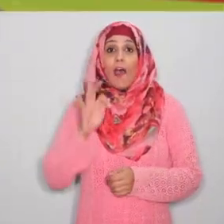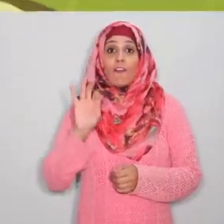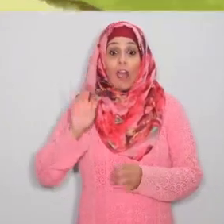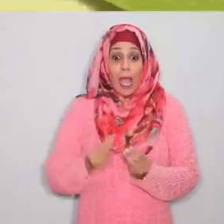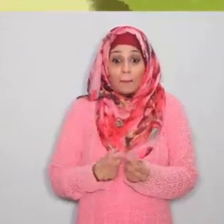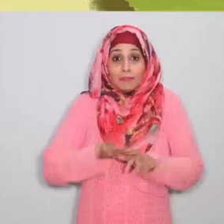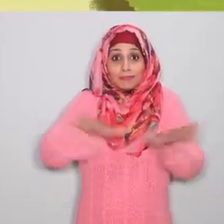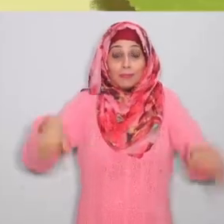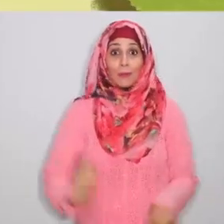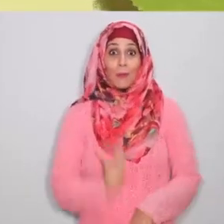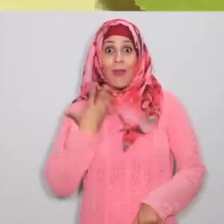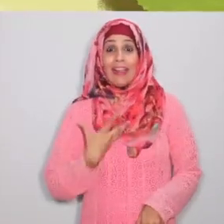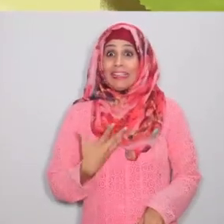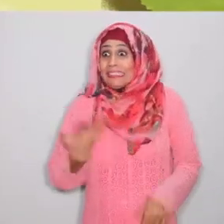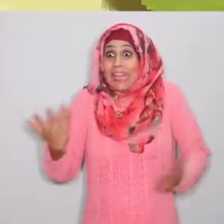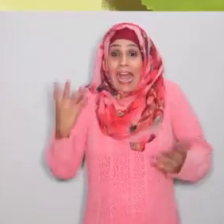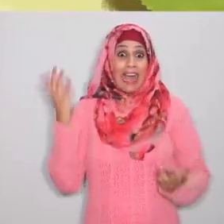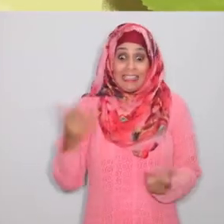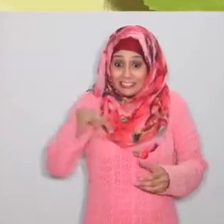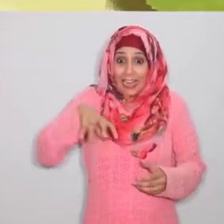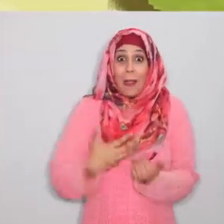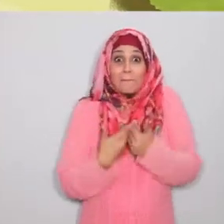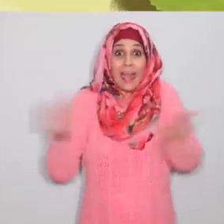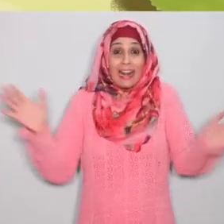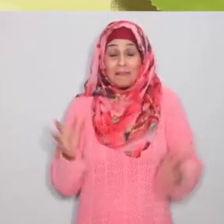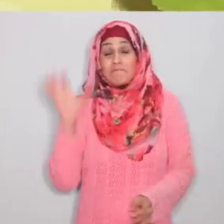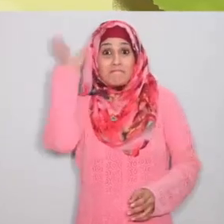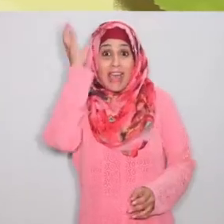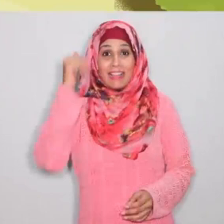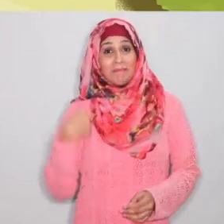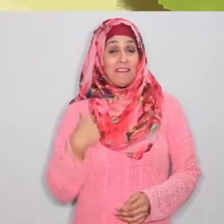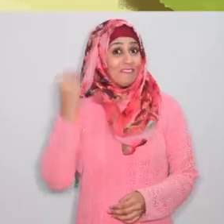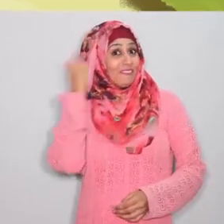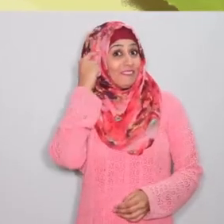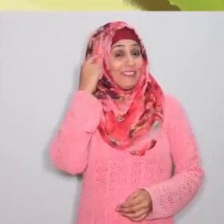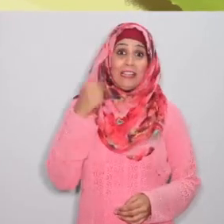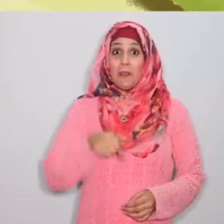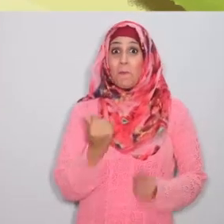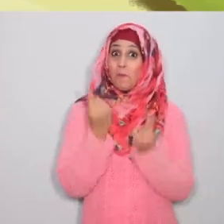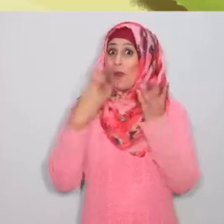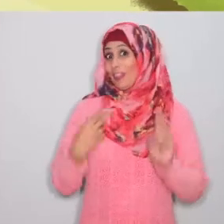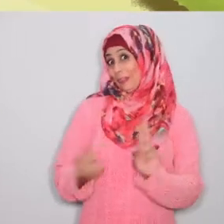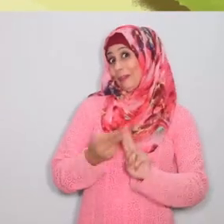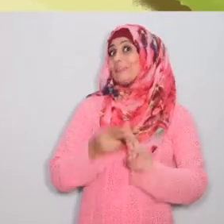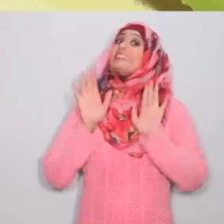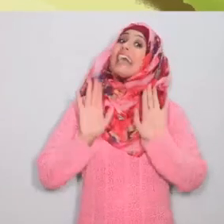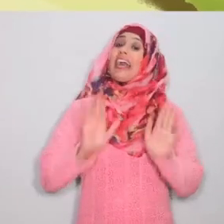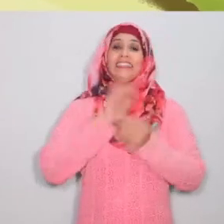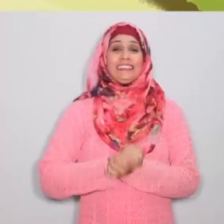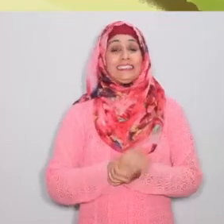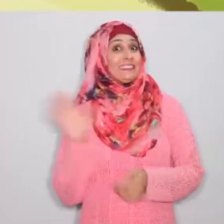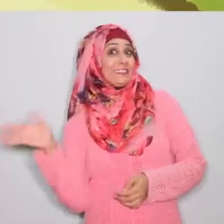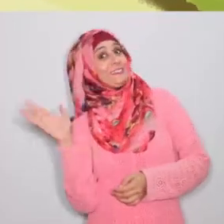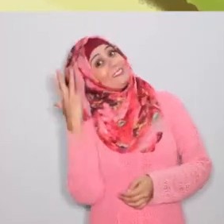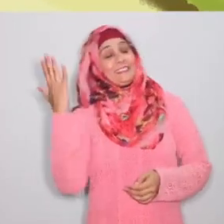क्या ताजा हवा है और इतनी बड़ी जगह भी है खेलने के लिए, और लगता है काफी सारे दोस्त बन सकते हैं यहाँ तो। चलो